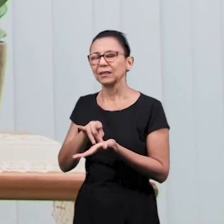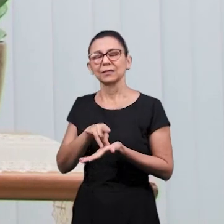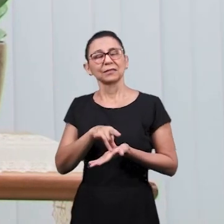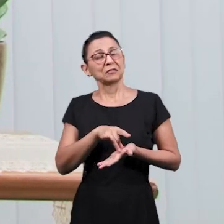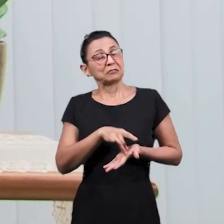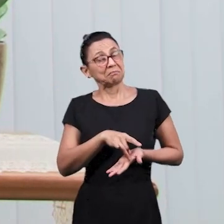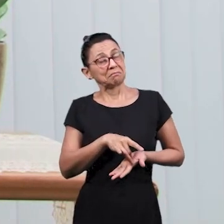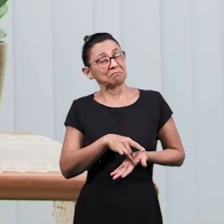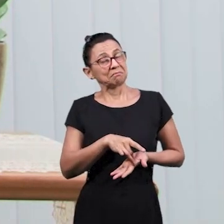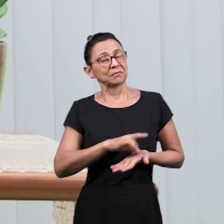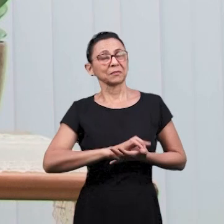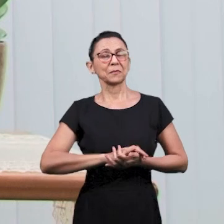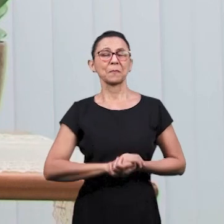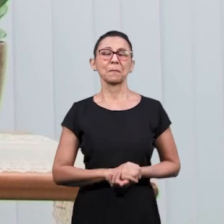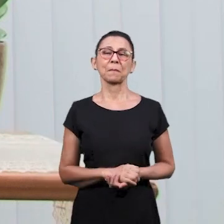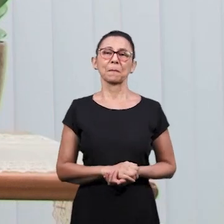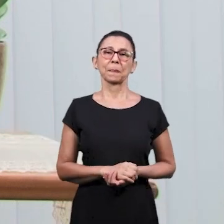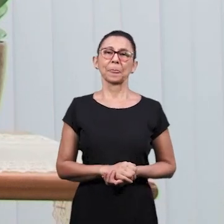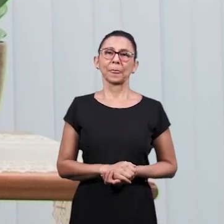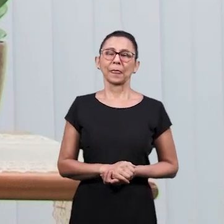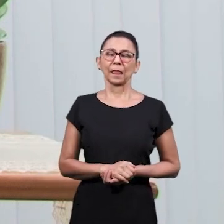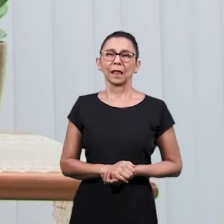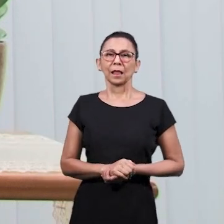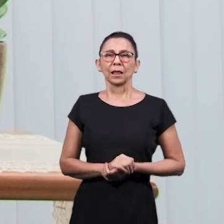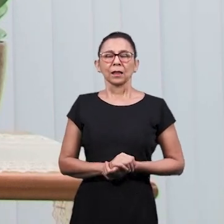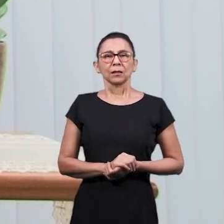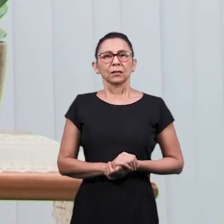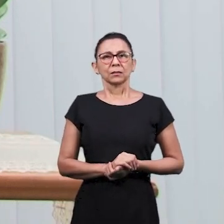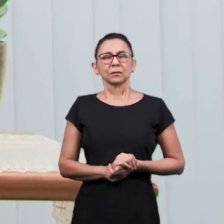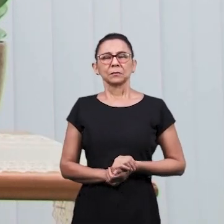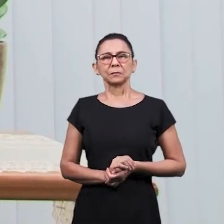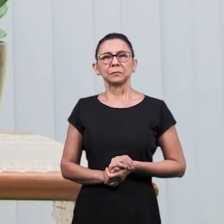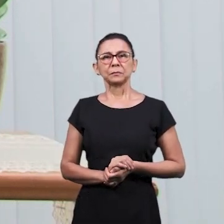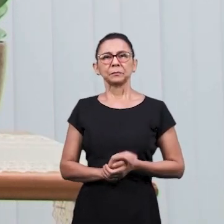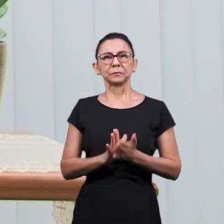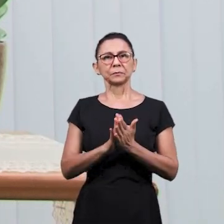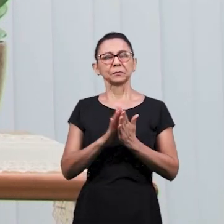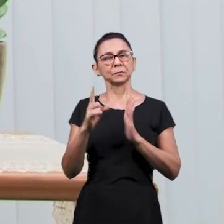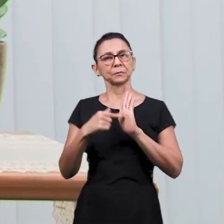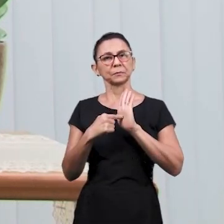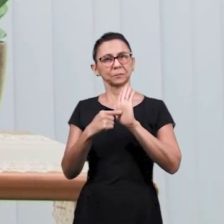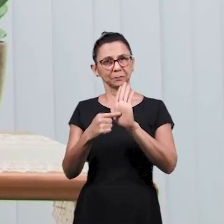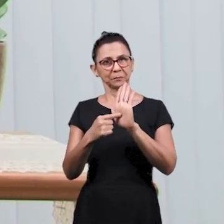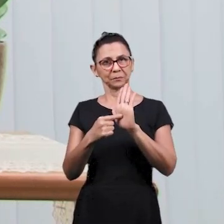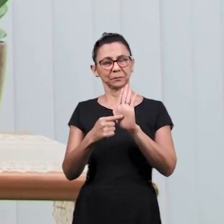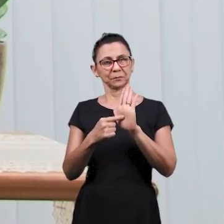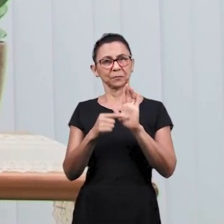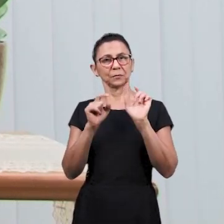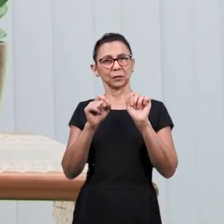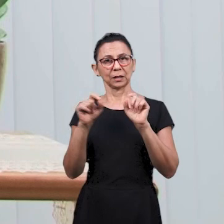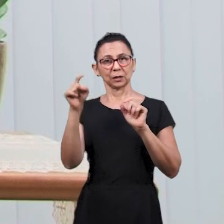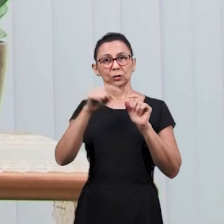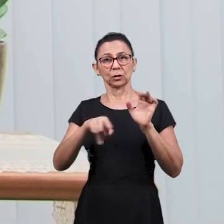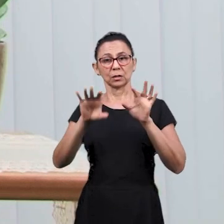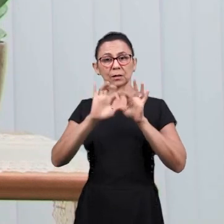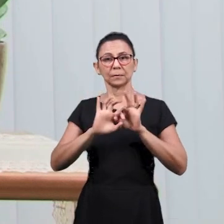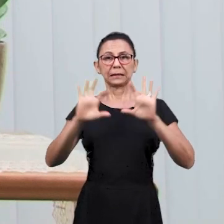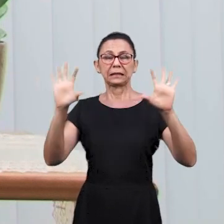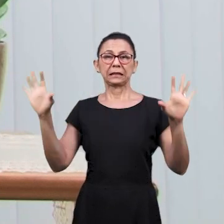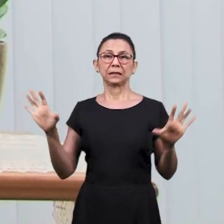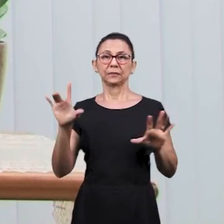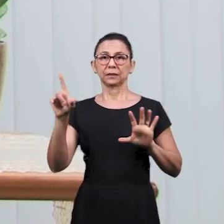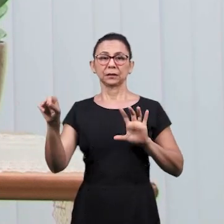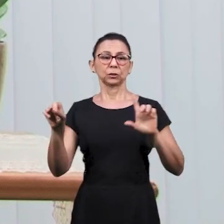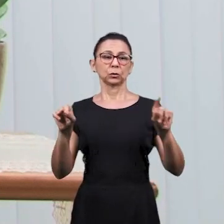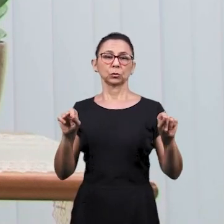не запретил ему, когда Петр попросил пойти по волнам, то Господь Иисус не запретил.